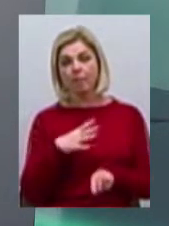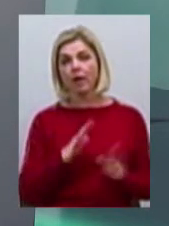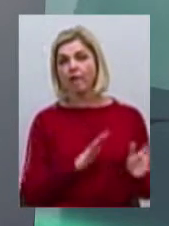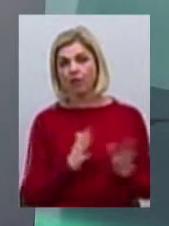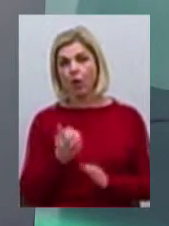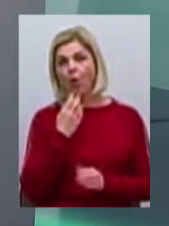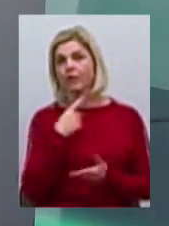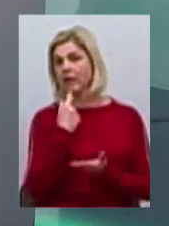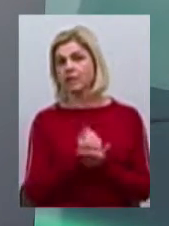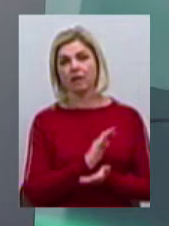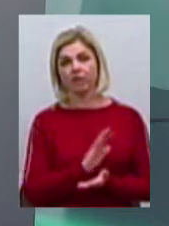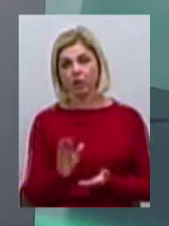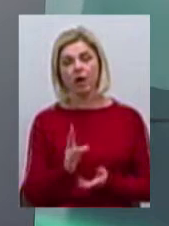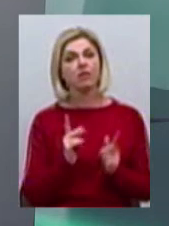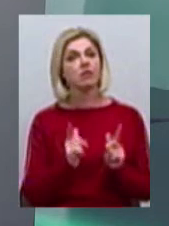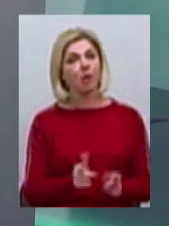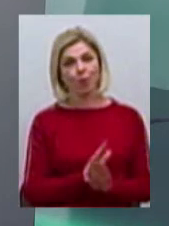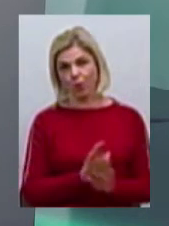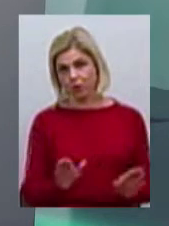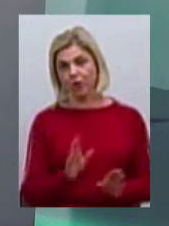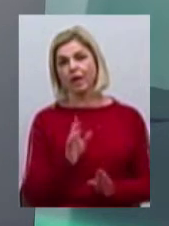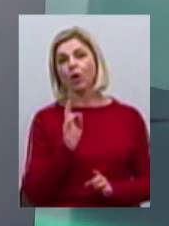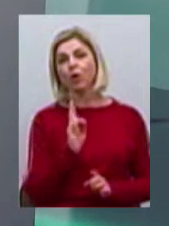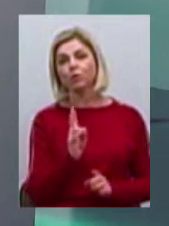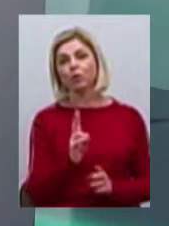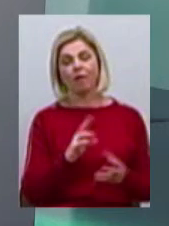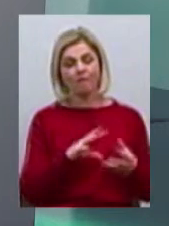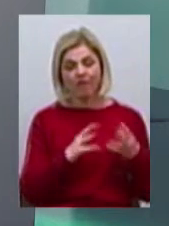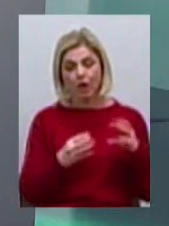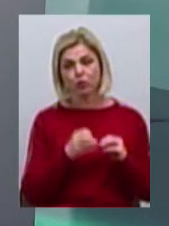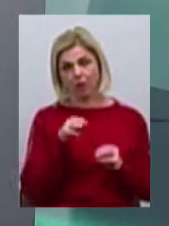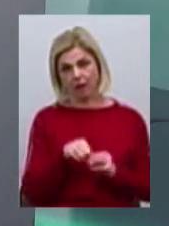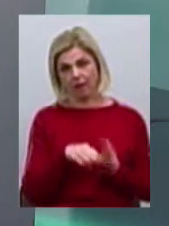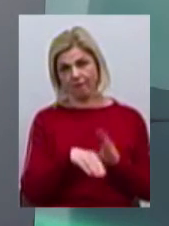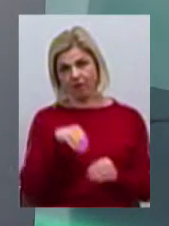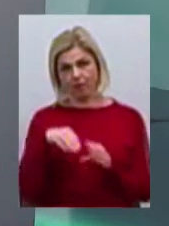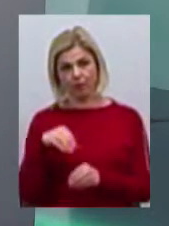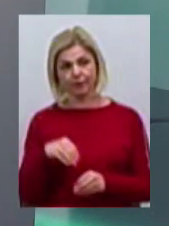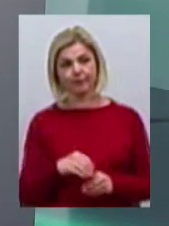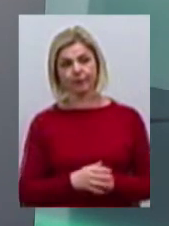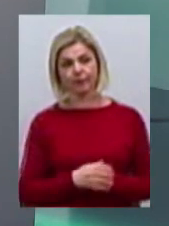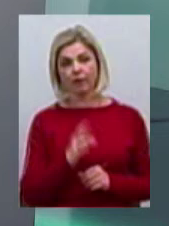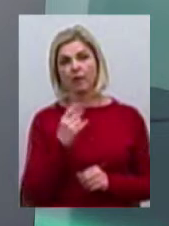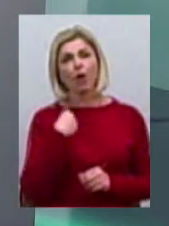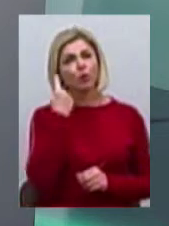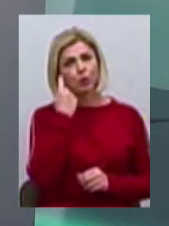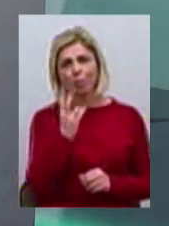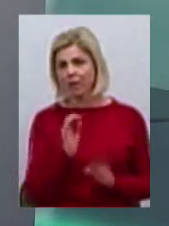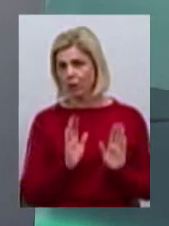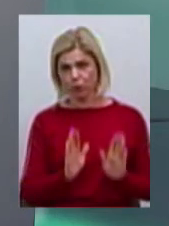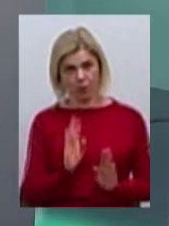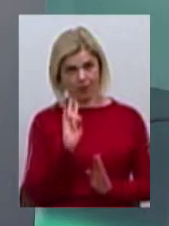не затверджували, не погоджувалися з результатами виборів. І призначали... Демократія по-миколаївськи, так? Ні,